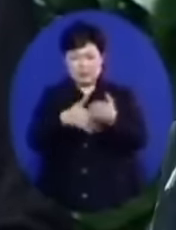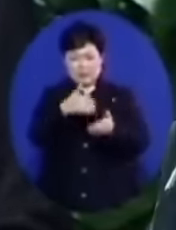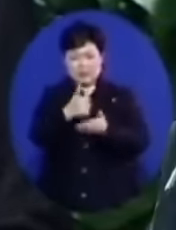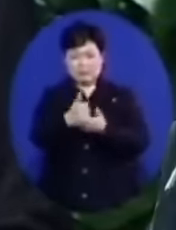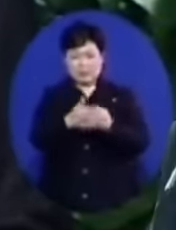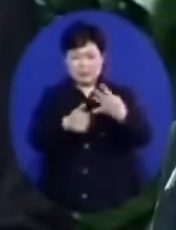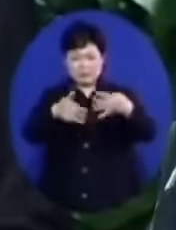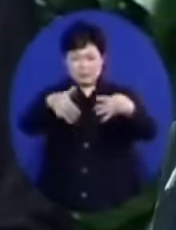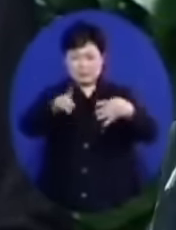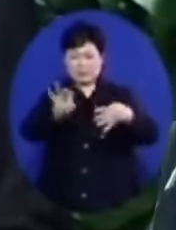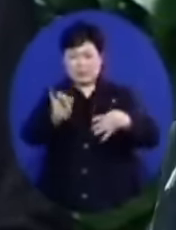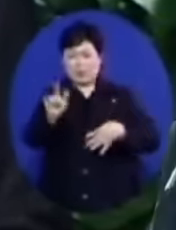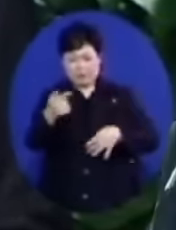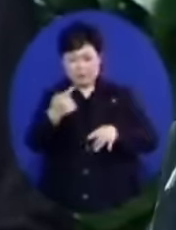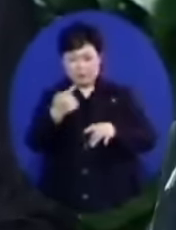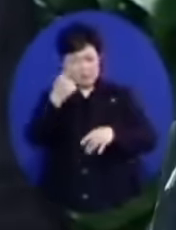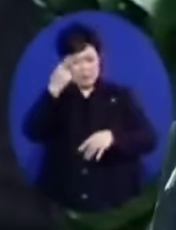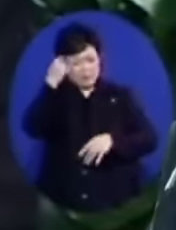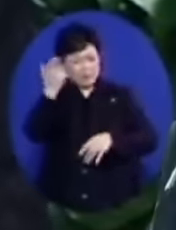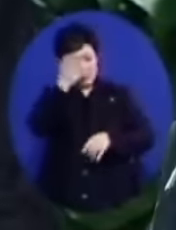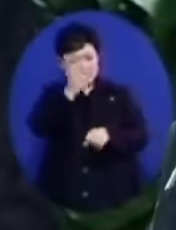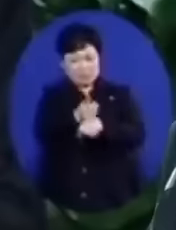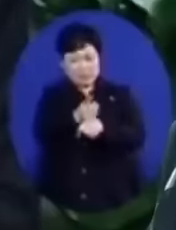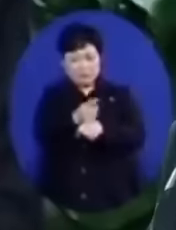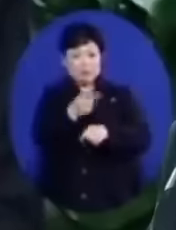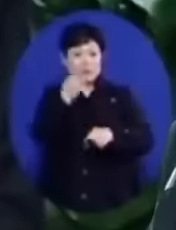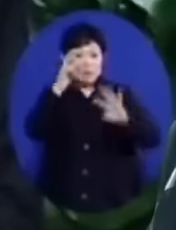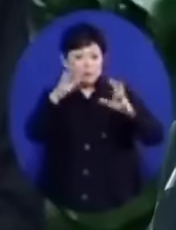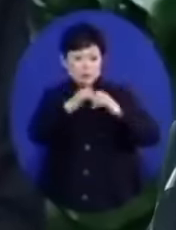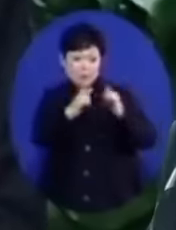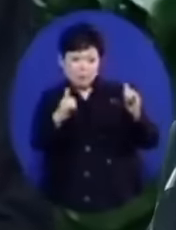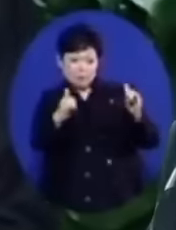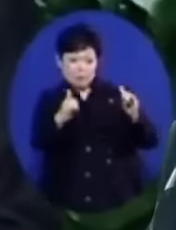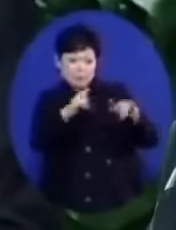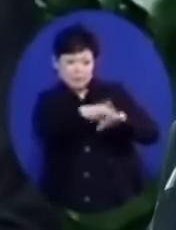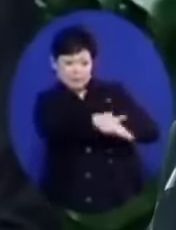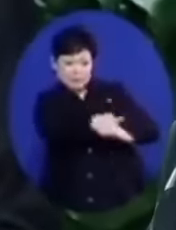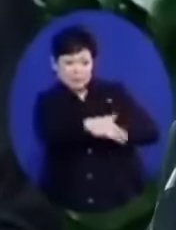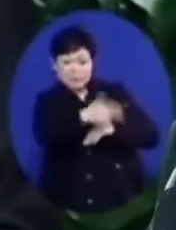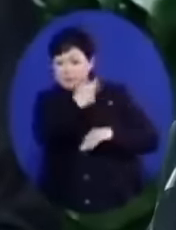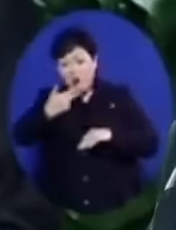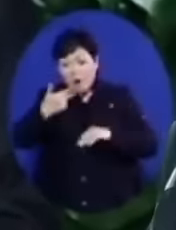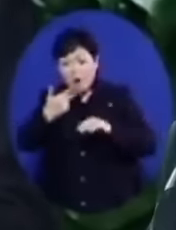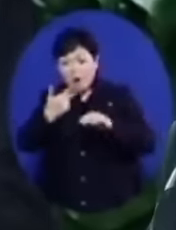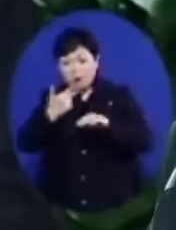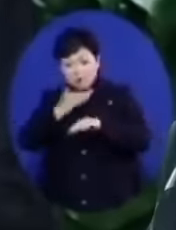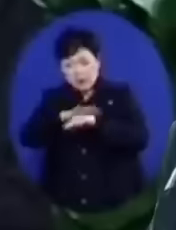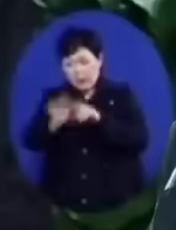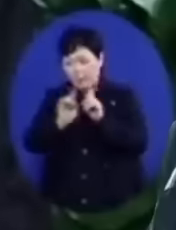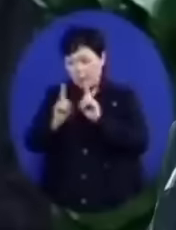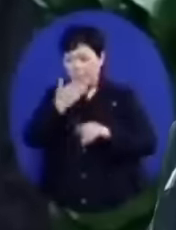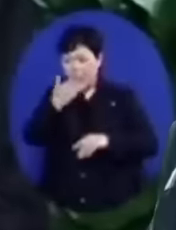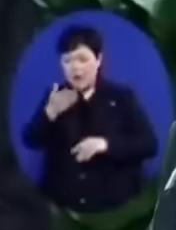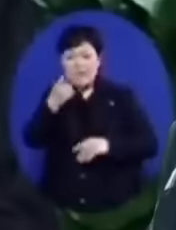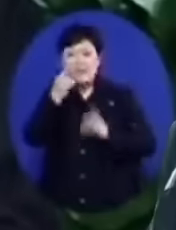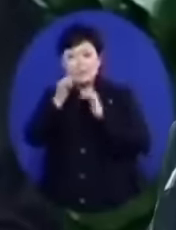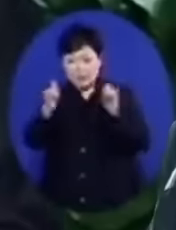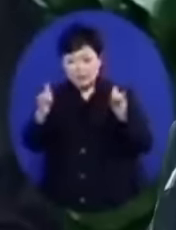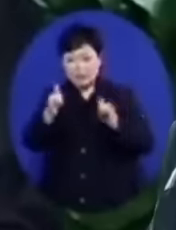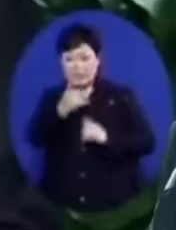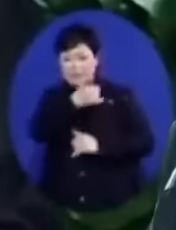우리가 미국 사람하고 교통하려면 영어를 해야 합니다. 일본 사람하고 이야기하려면 일본어를 해야 돼요.